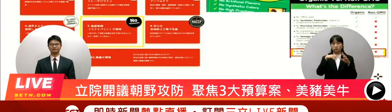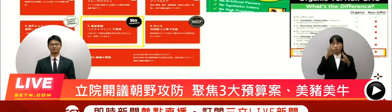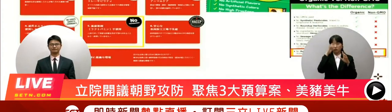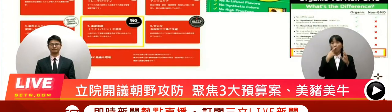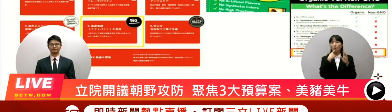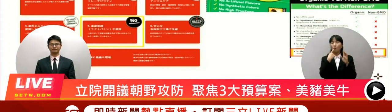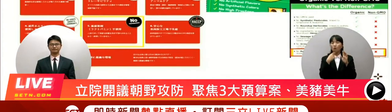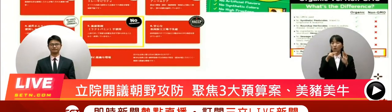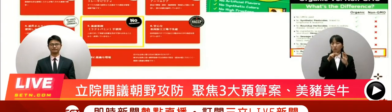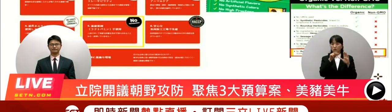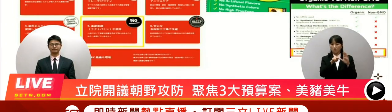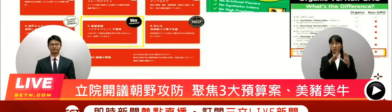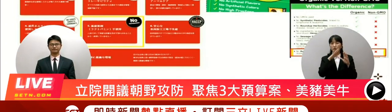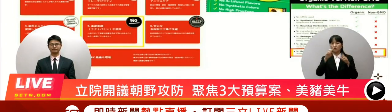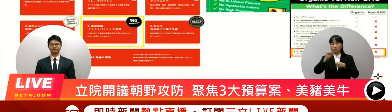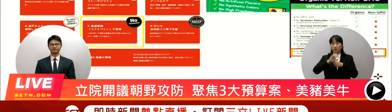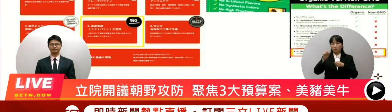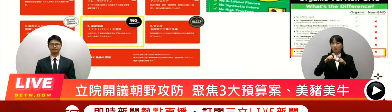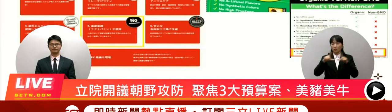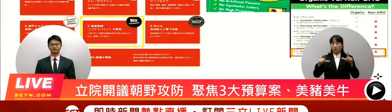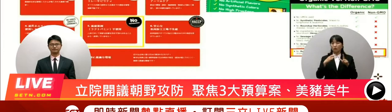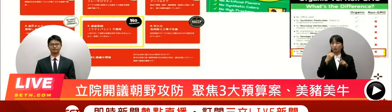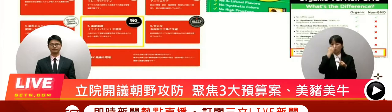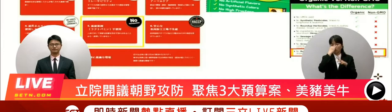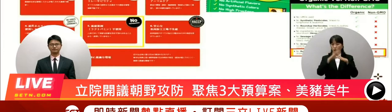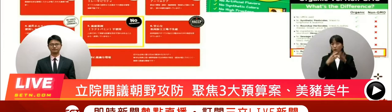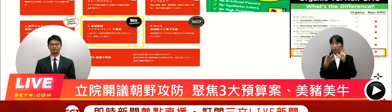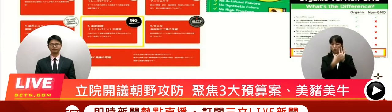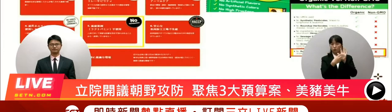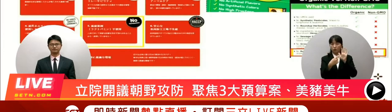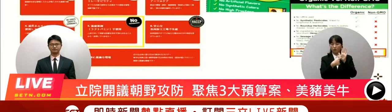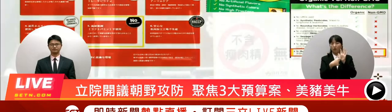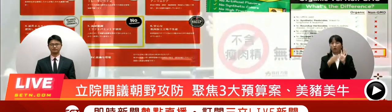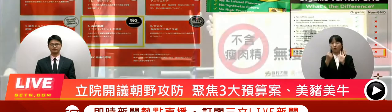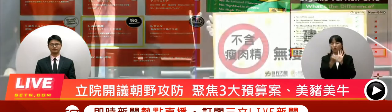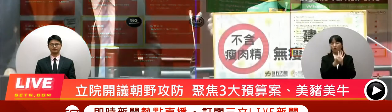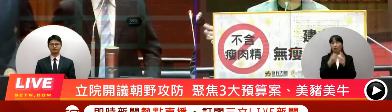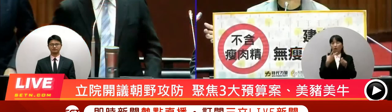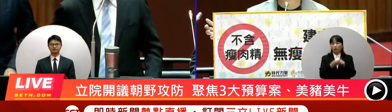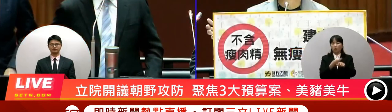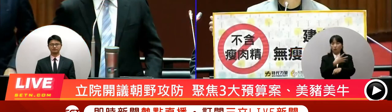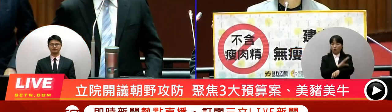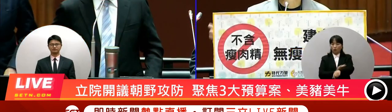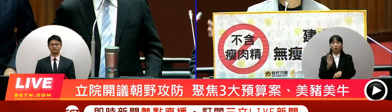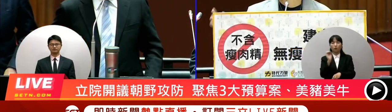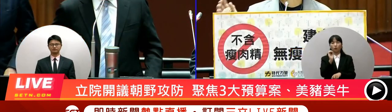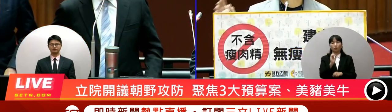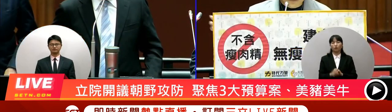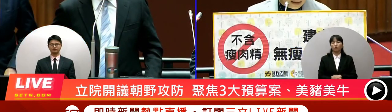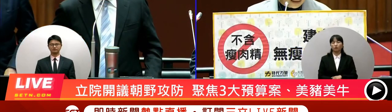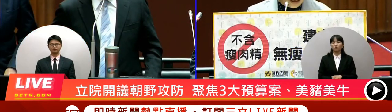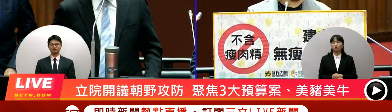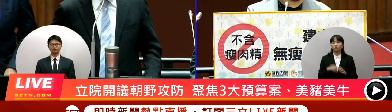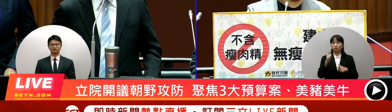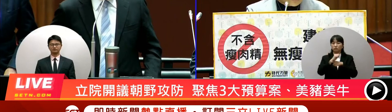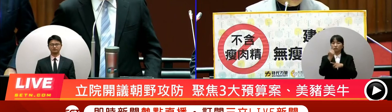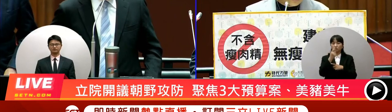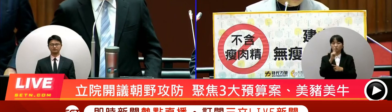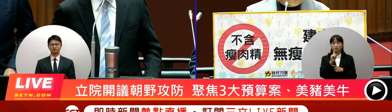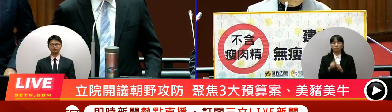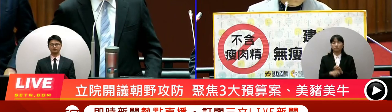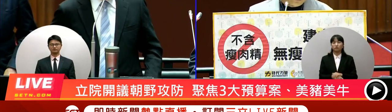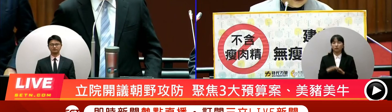色的中间那个也是加拿大的肉品，他们也会标示没有莱克多巴胺的肉品。所以建议哈，